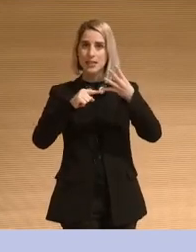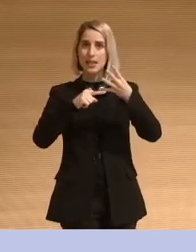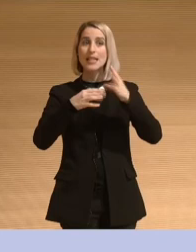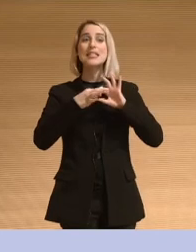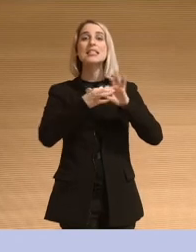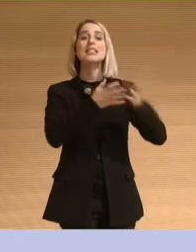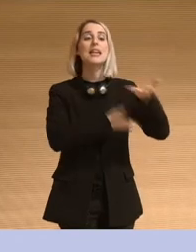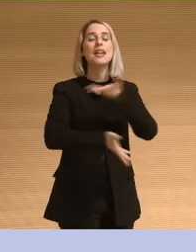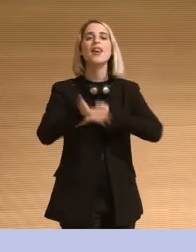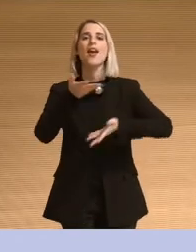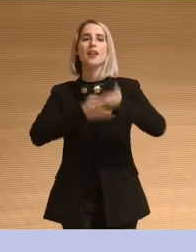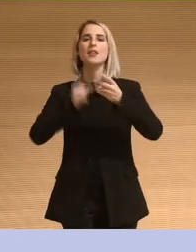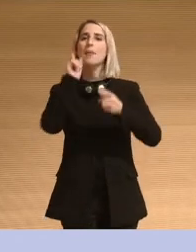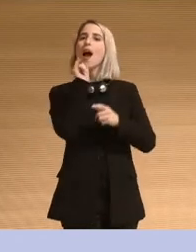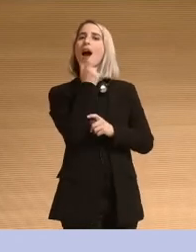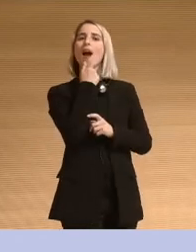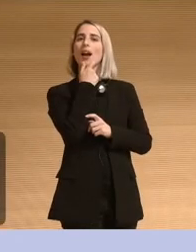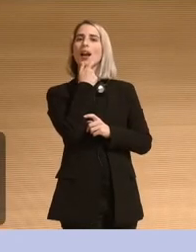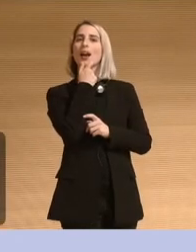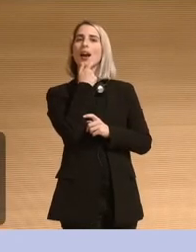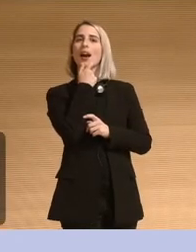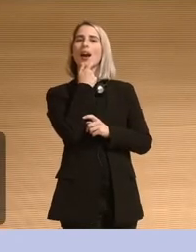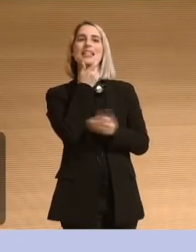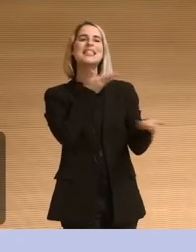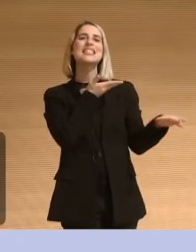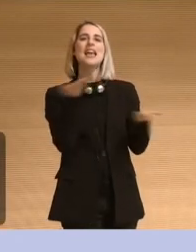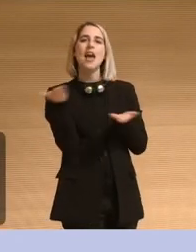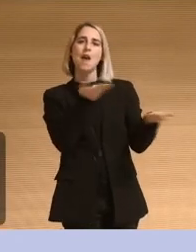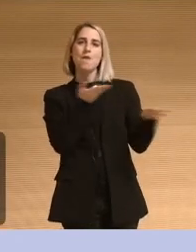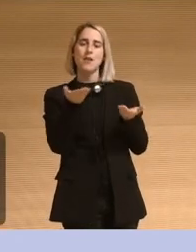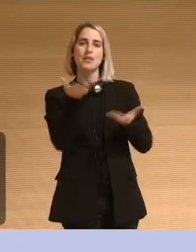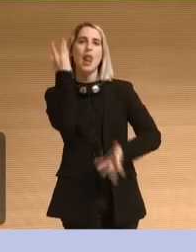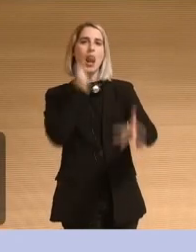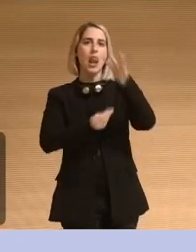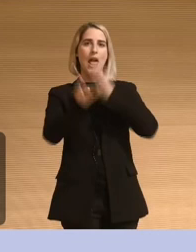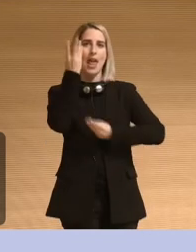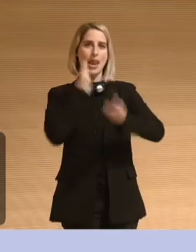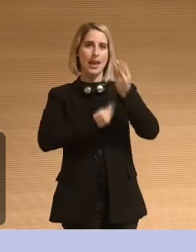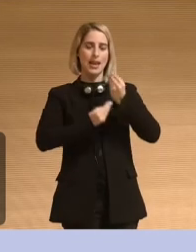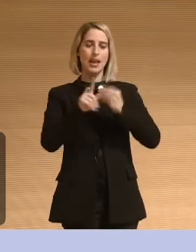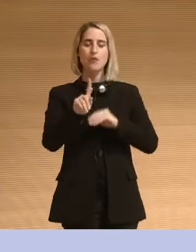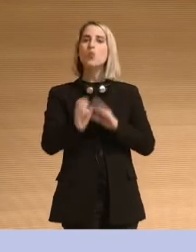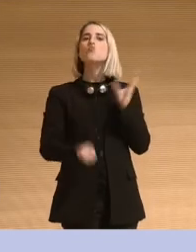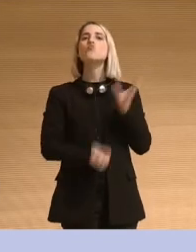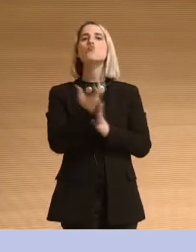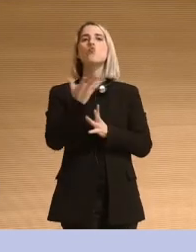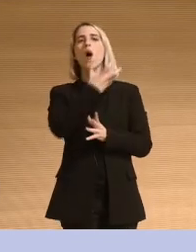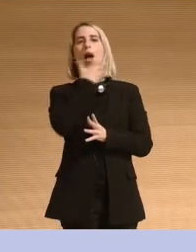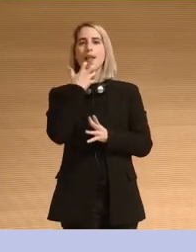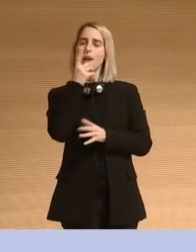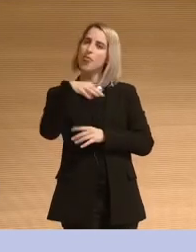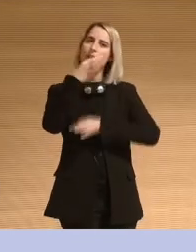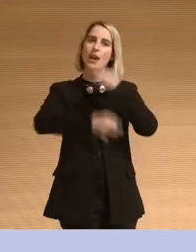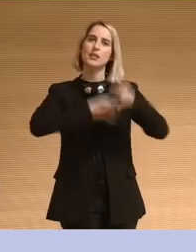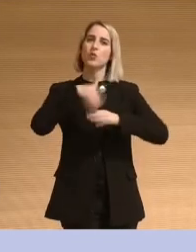συνέργειες. Και μία ακόμα στα αγγλικά, service learning. Είναι μια νέα έννοια, την οποία έμαθα και εγώ μέσα από τα Open Labs στο Πανεπιστήμιο και θα σας την εξηγήσω